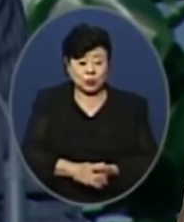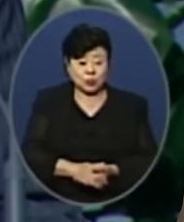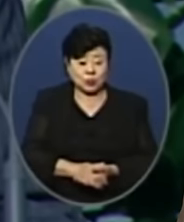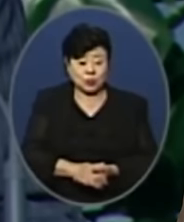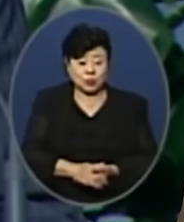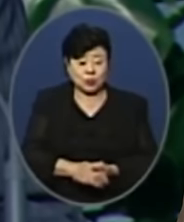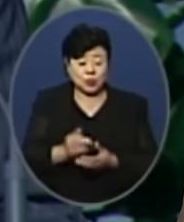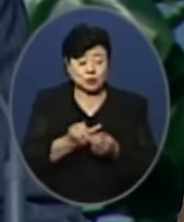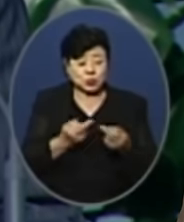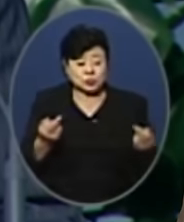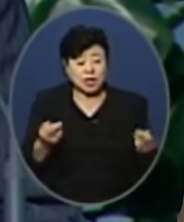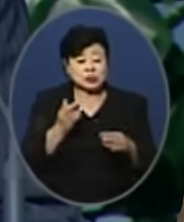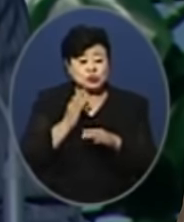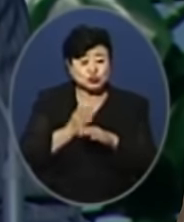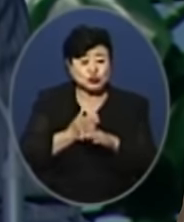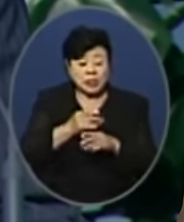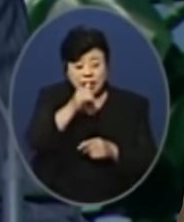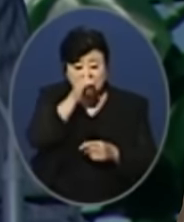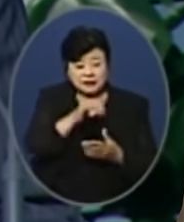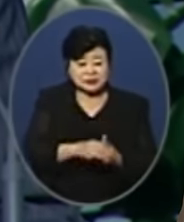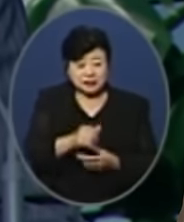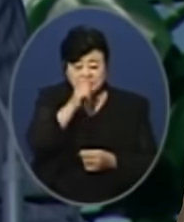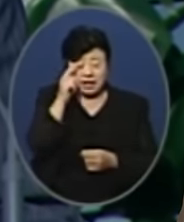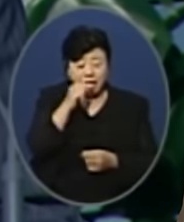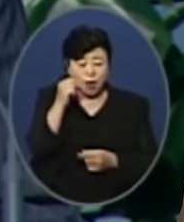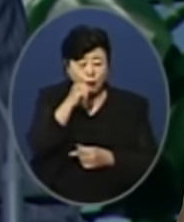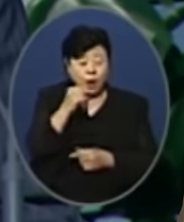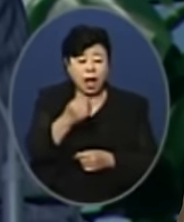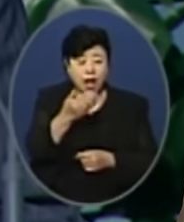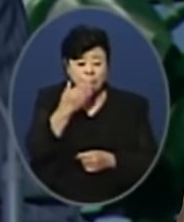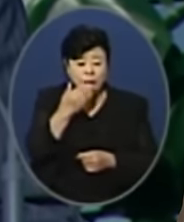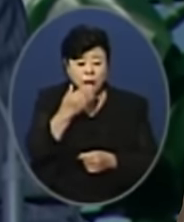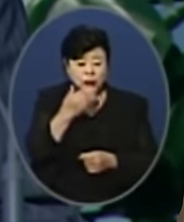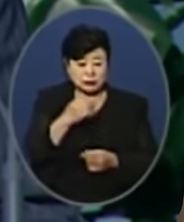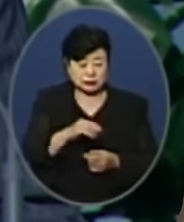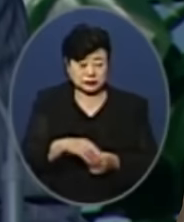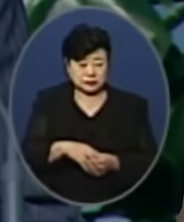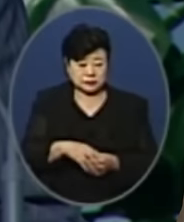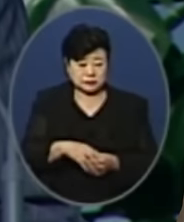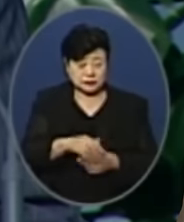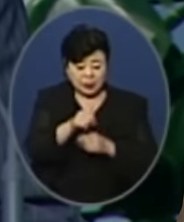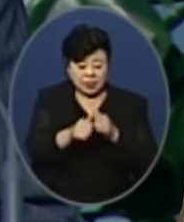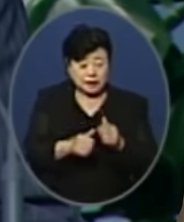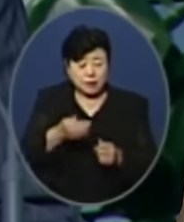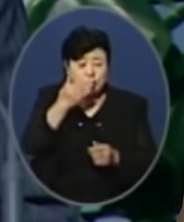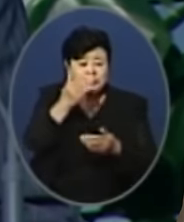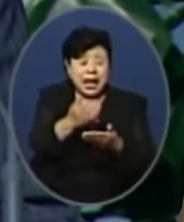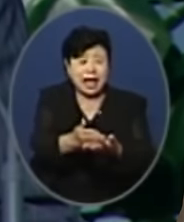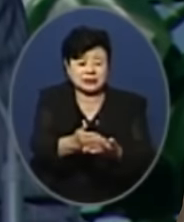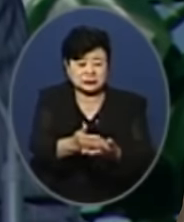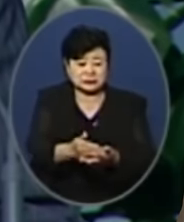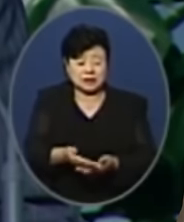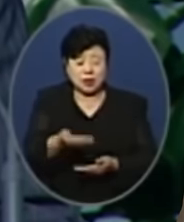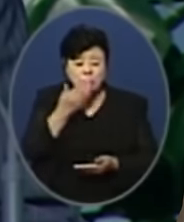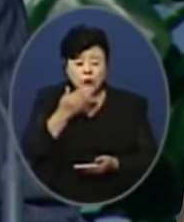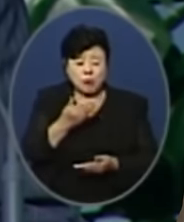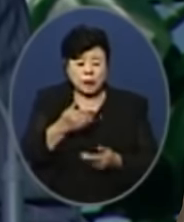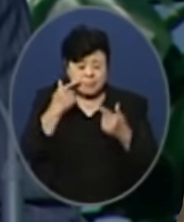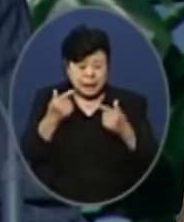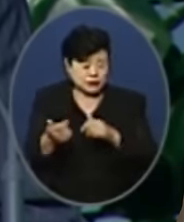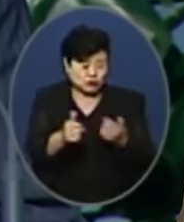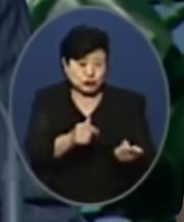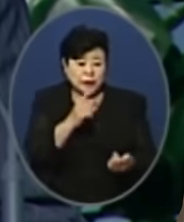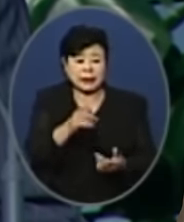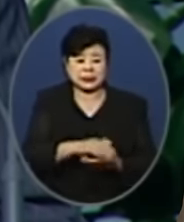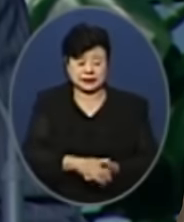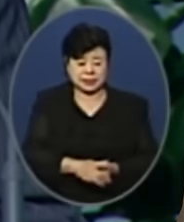여러분, 동산 중앙에 있는 선악을 아는 실과를 하나님은 먹지 말라, 먹는 날에는 반드시 죽는다고